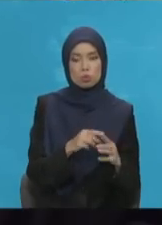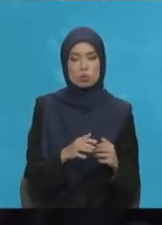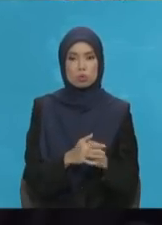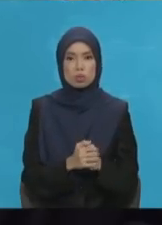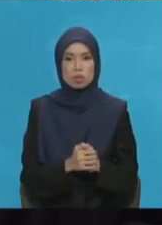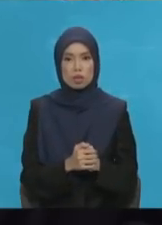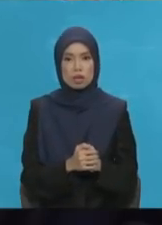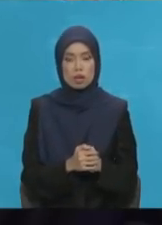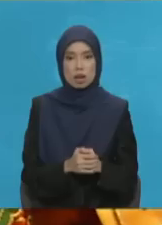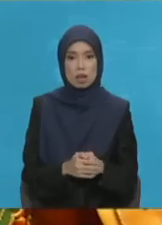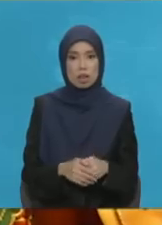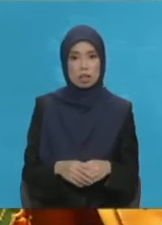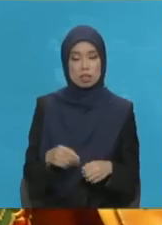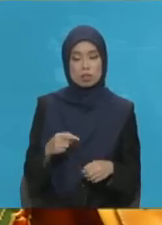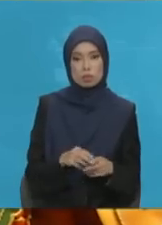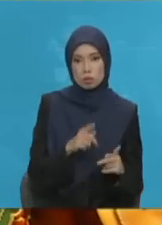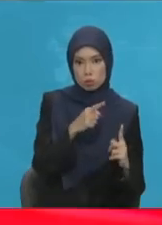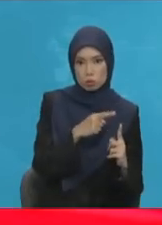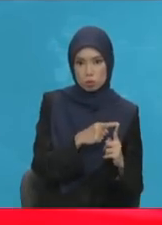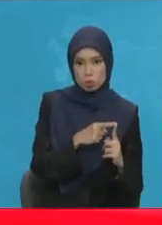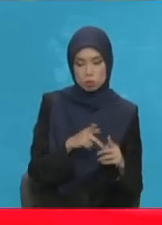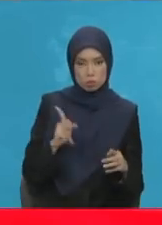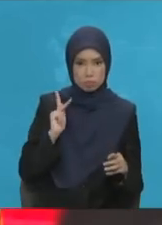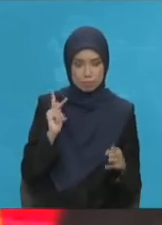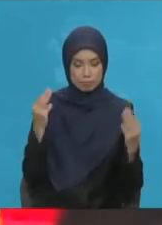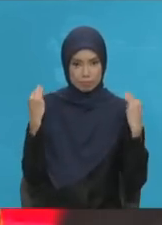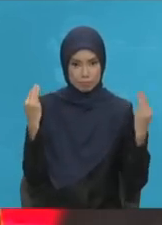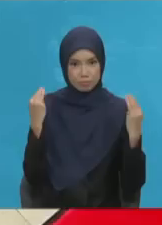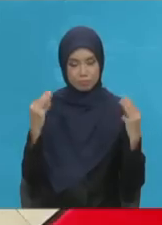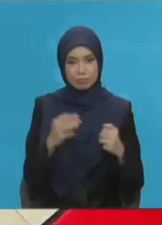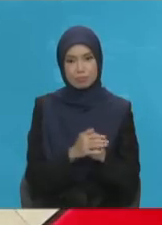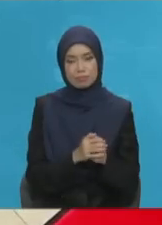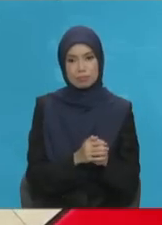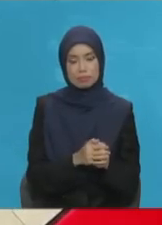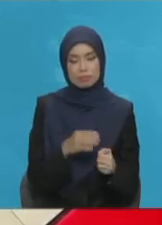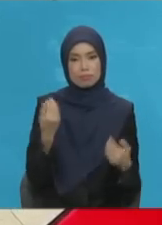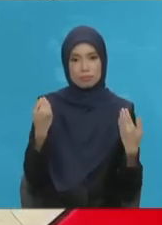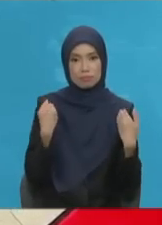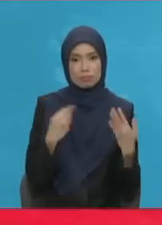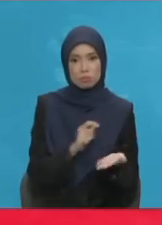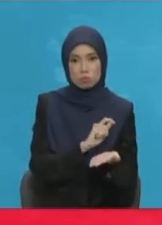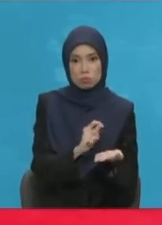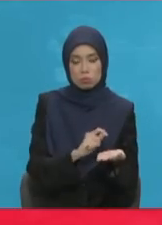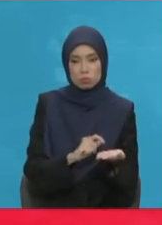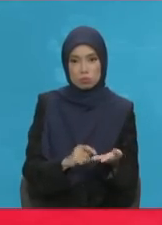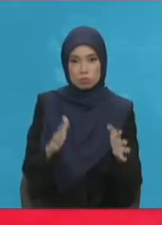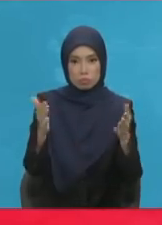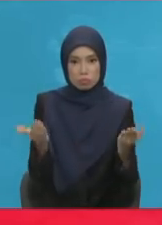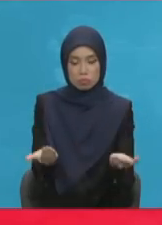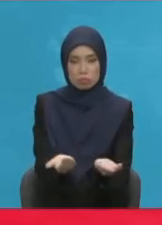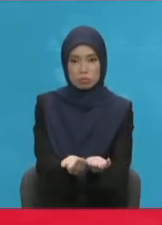serta kepada yang hadir dan kemudian disalin ke dalam Gangsa yang lain